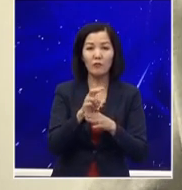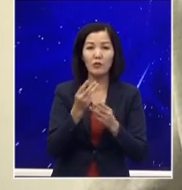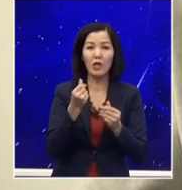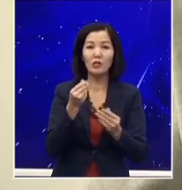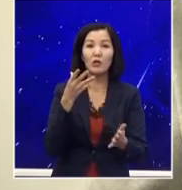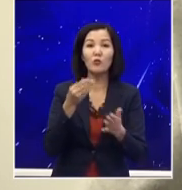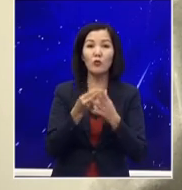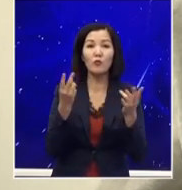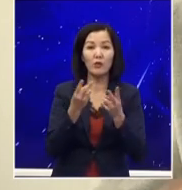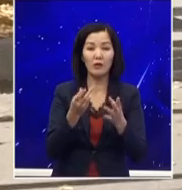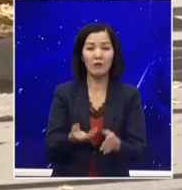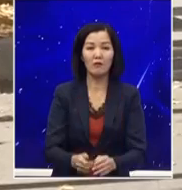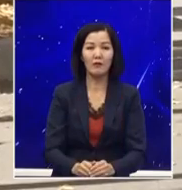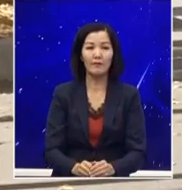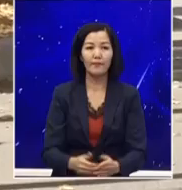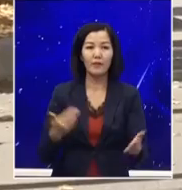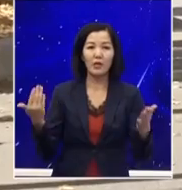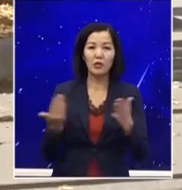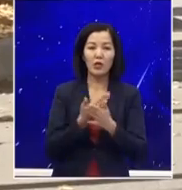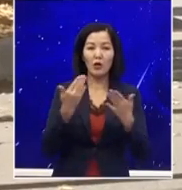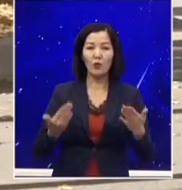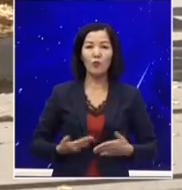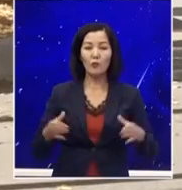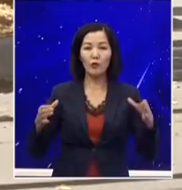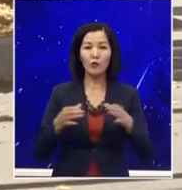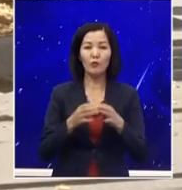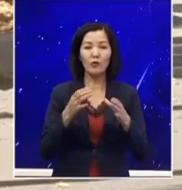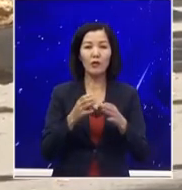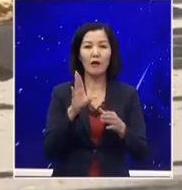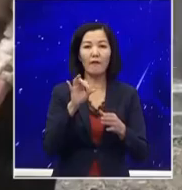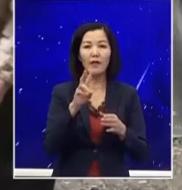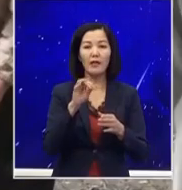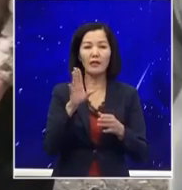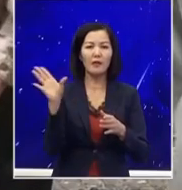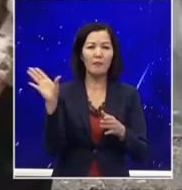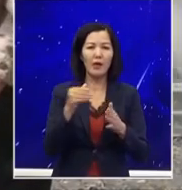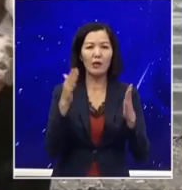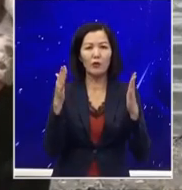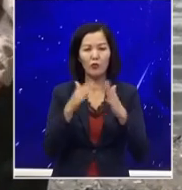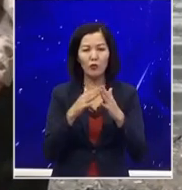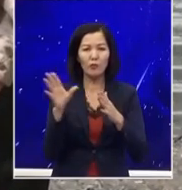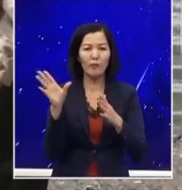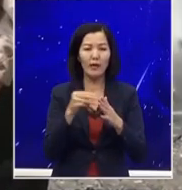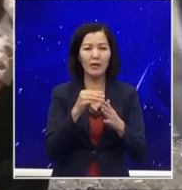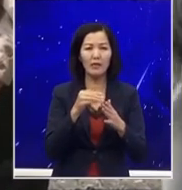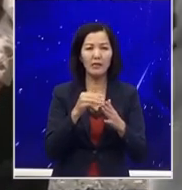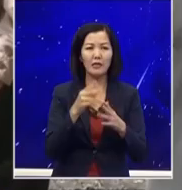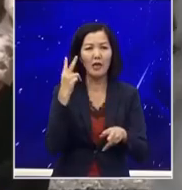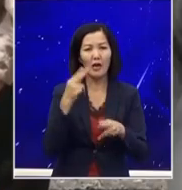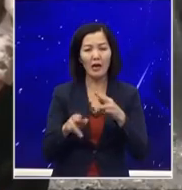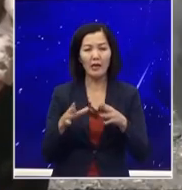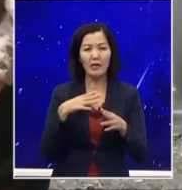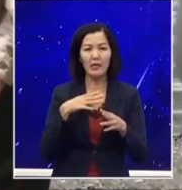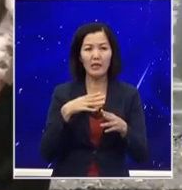төлеуім керек екен. Жаңа өмір ұйымындағы 3 жыл жұмысы кезінде Валентина бар мүлігінен айырылған. Мұнымен қоса күнделікті күйзеліс